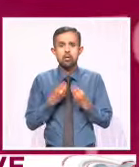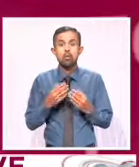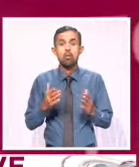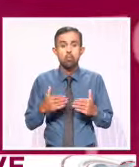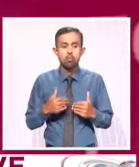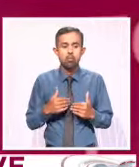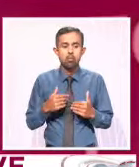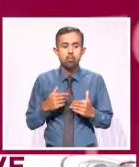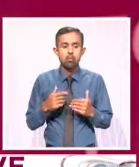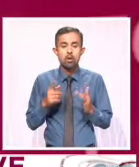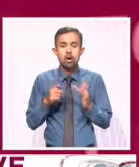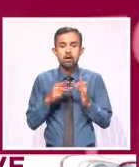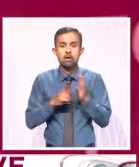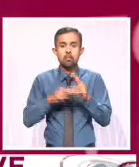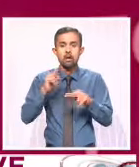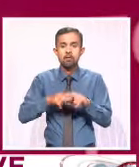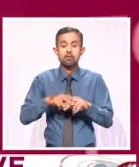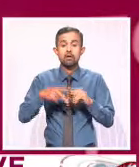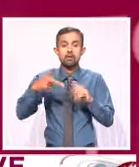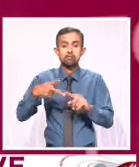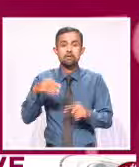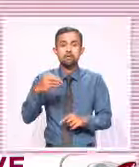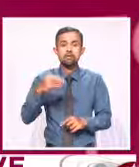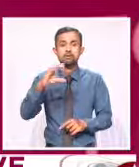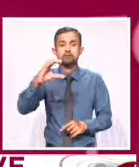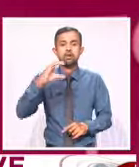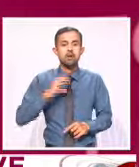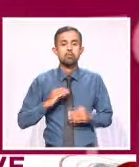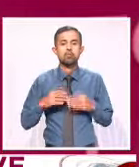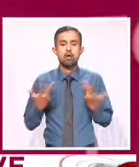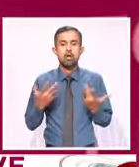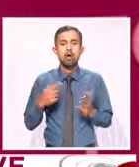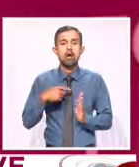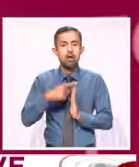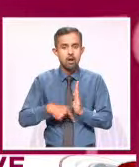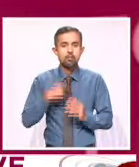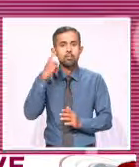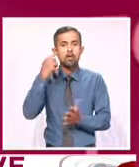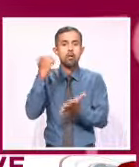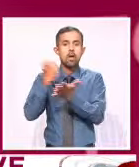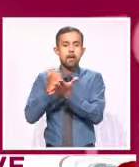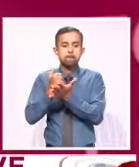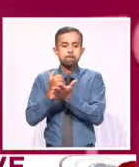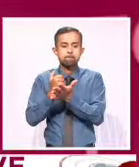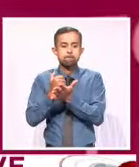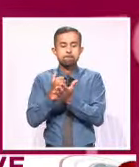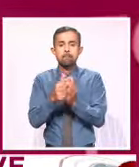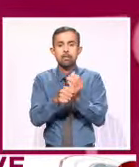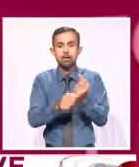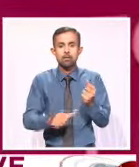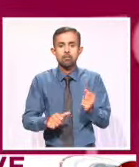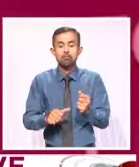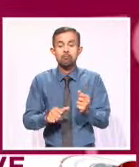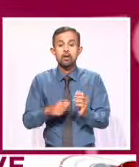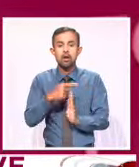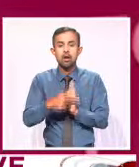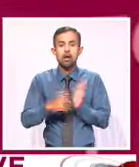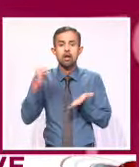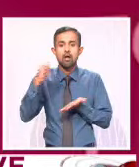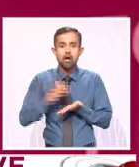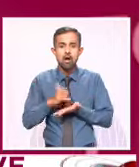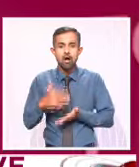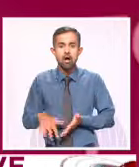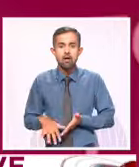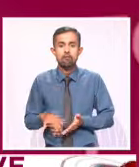යුතු ජාත්‍යන්තර මූල්‍ය අරමුදල දෙවැනි වාරිකයේ ලැබුණේ අට දන්නවා. ඒ බැංකුවේ නියෝජිත කණ්ඩායම ශ්‍රී ලංකාවට